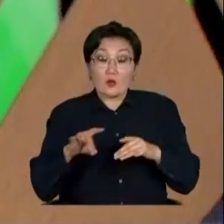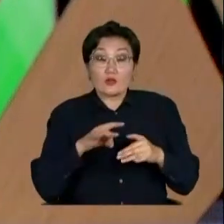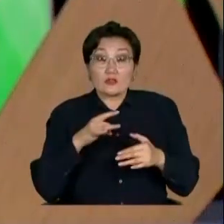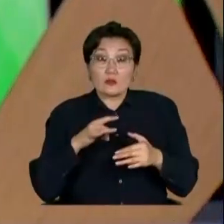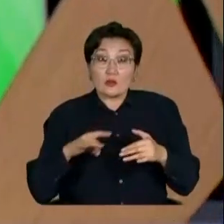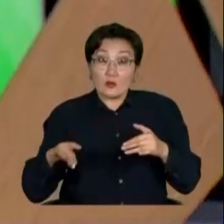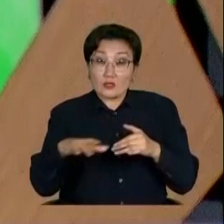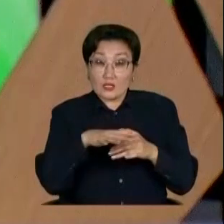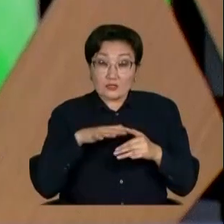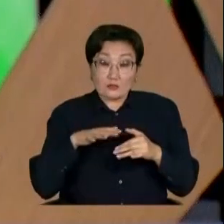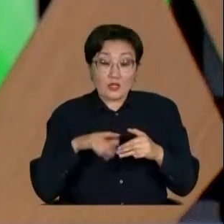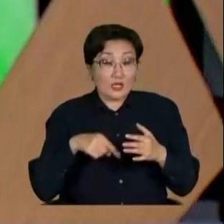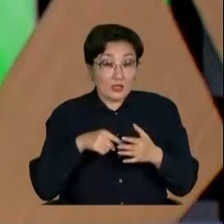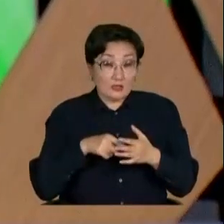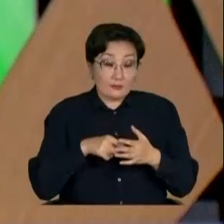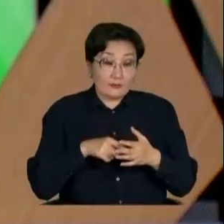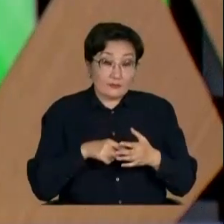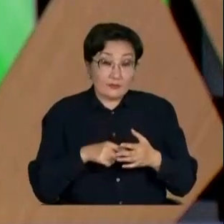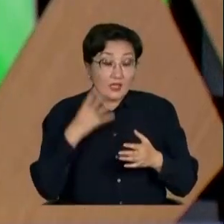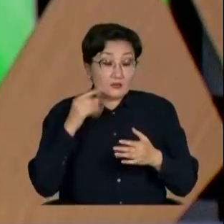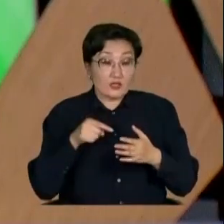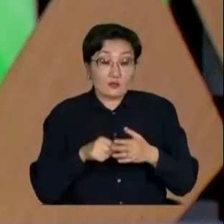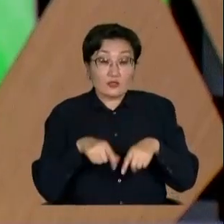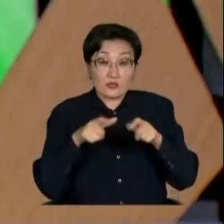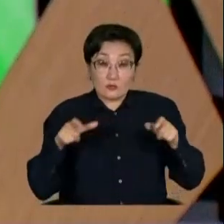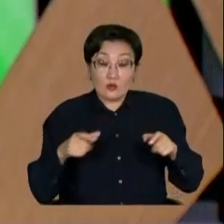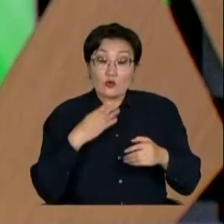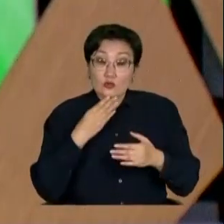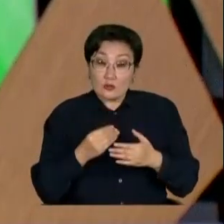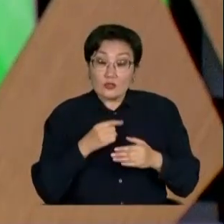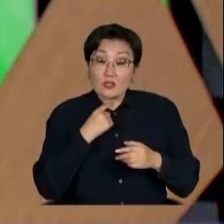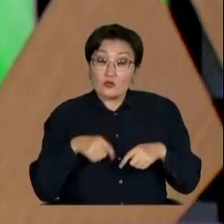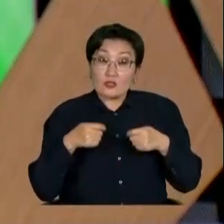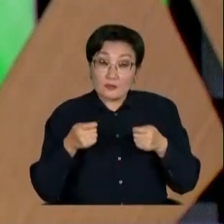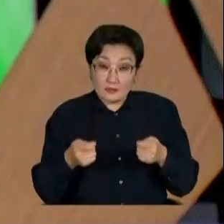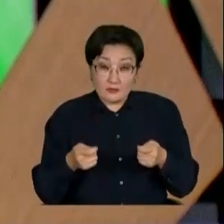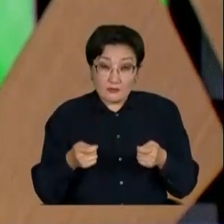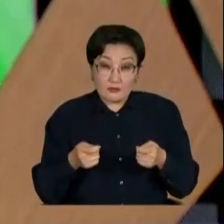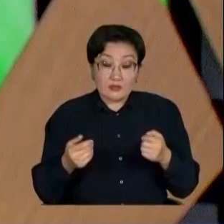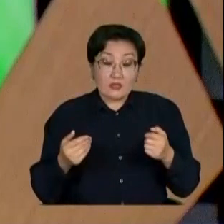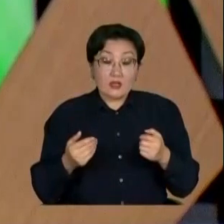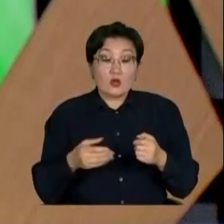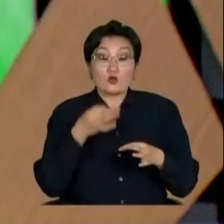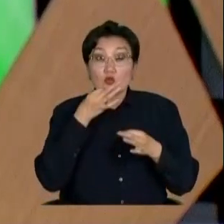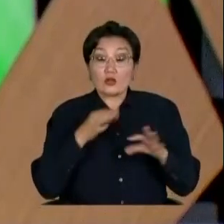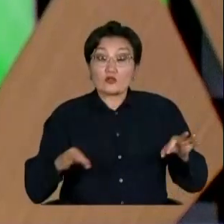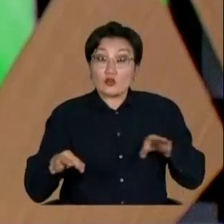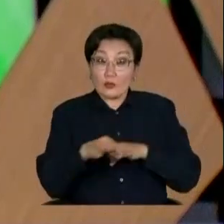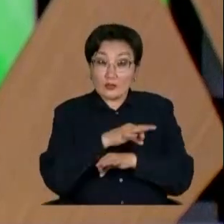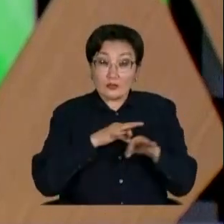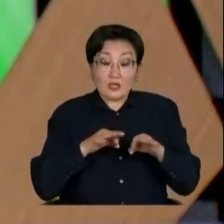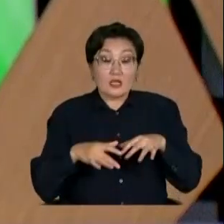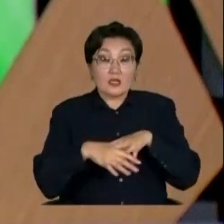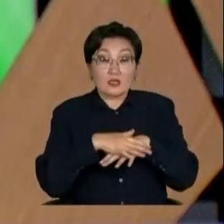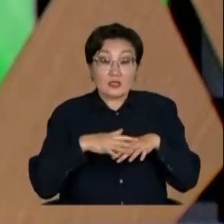қала жаңағы Алматы қаласының тұрғындары өздерінің дауысын беріп, жаңағы ұнаған жобаларын